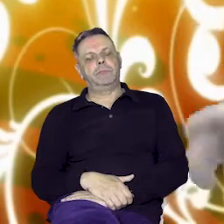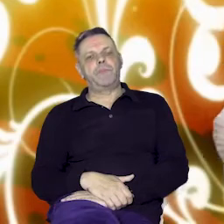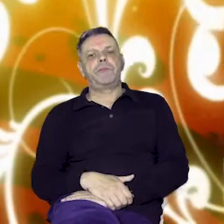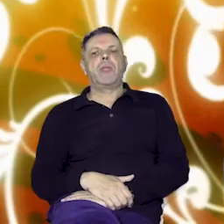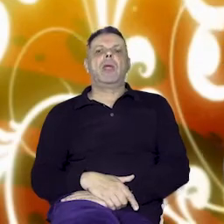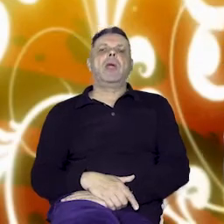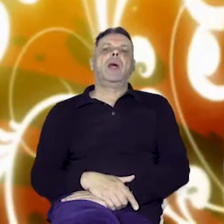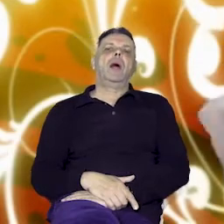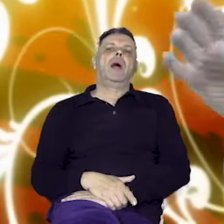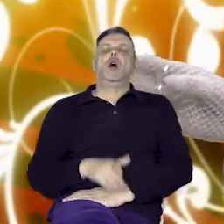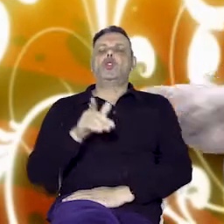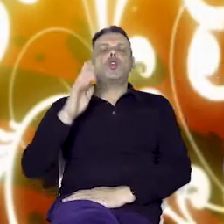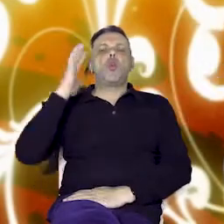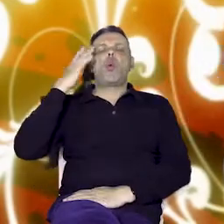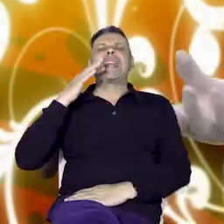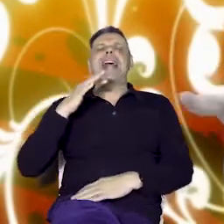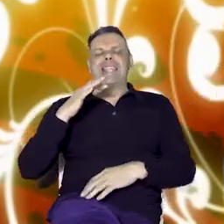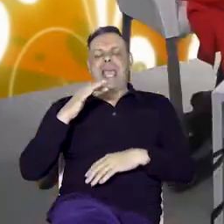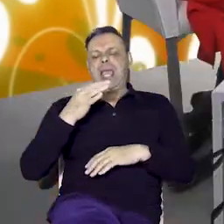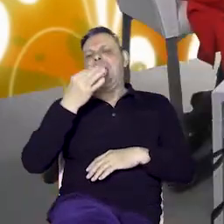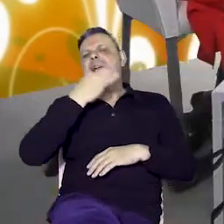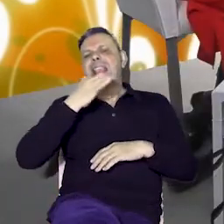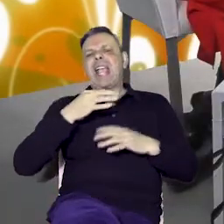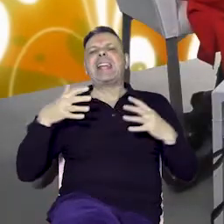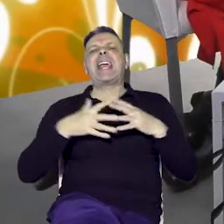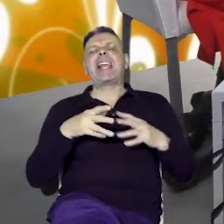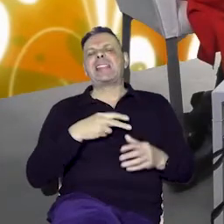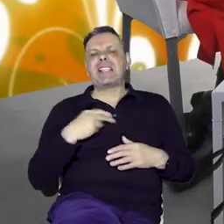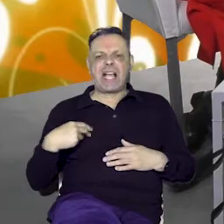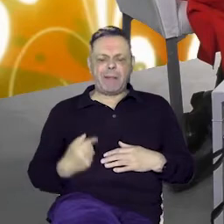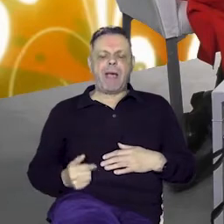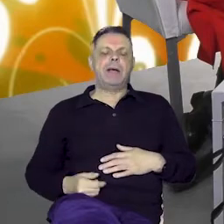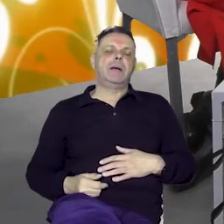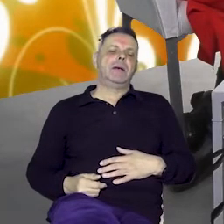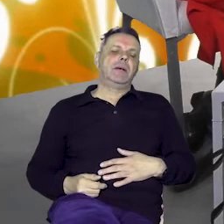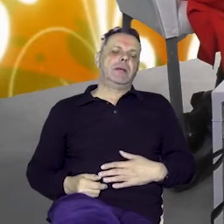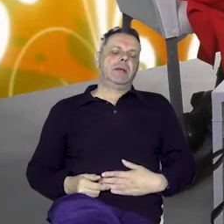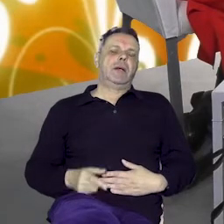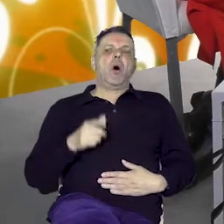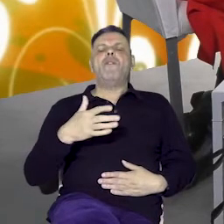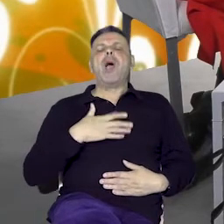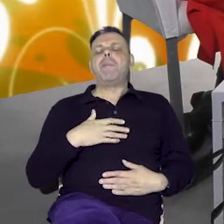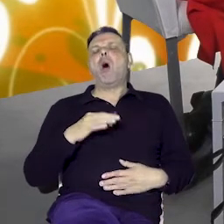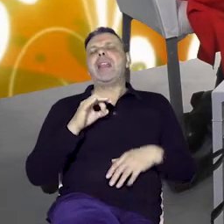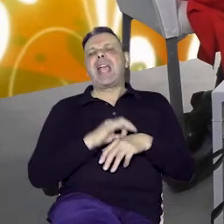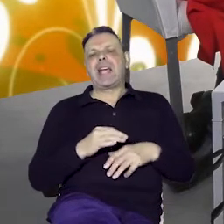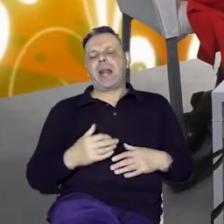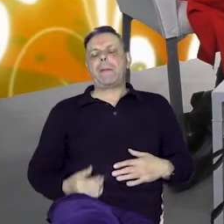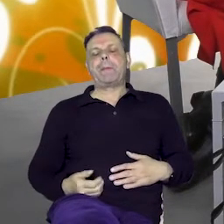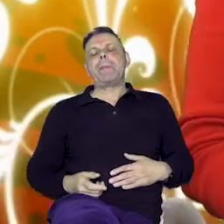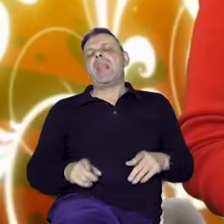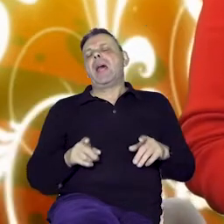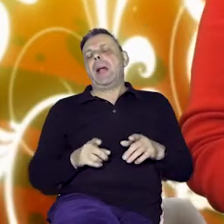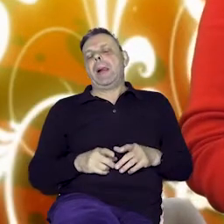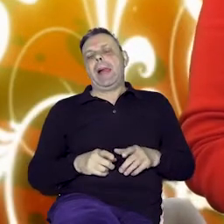To su gradske ljekarne grada Zagreba, moram priznati. Ja idem i u privatne, ali ovo je moja ljekarna, kao što je moj dom, moj dom. I znate